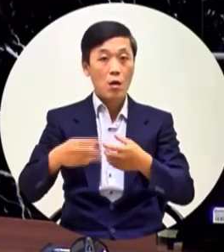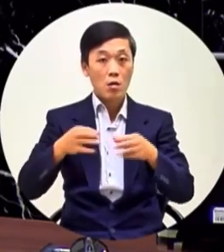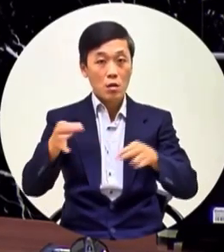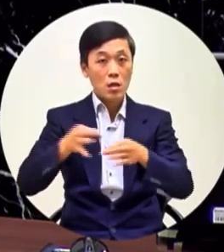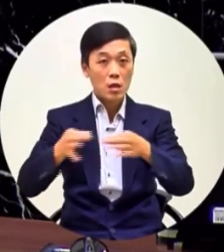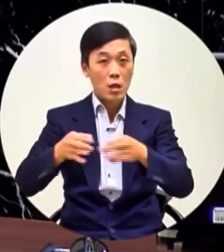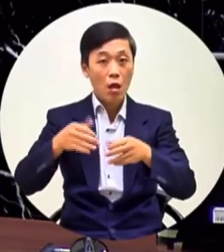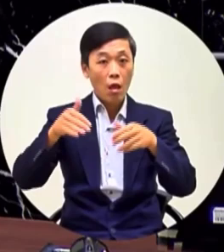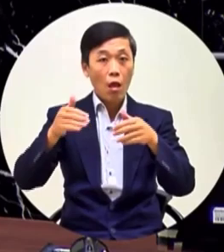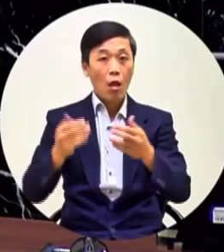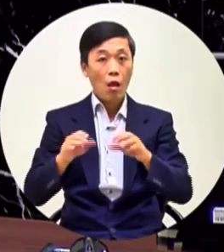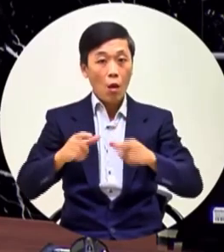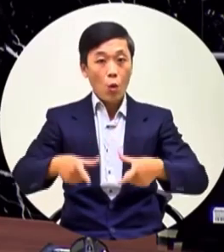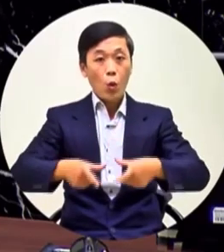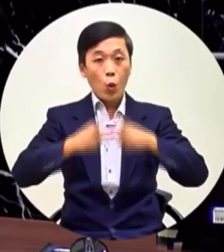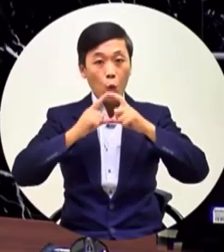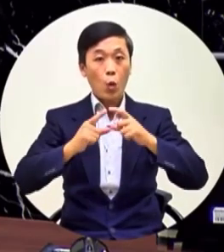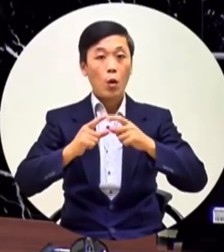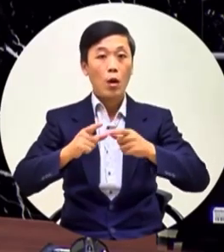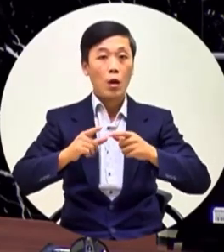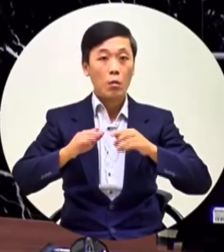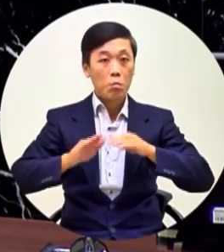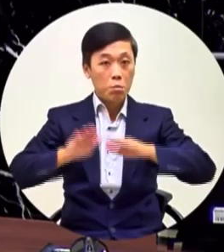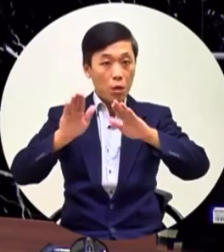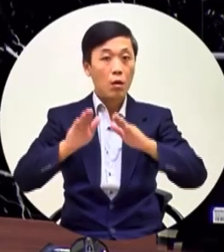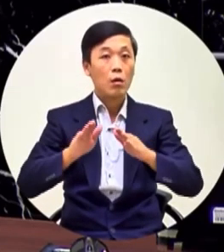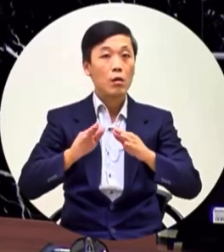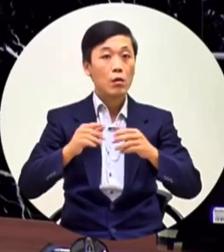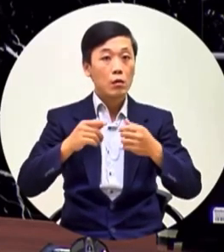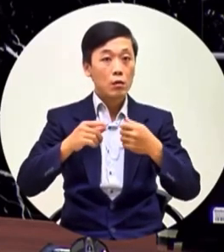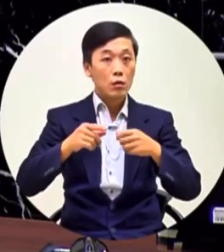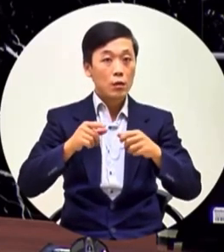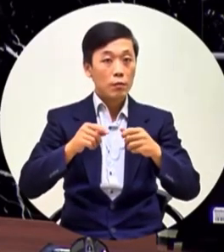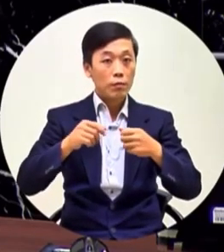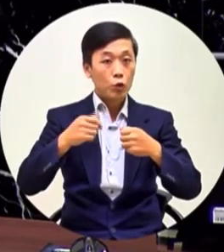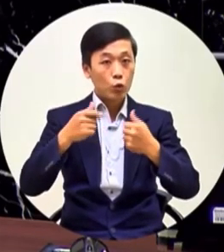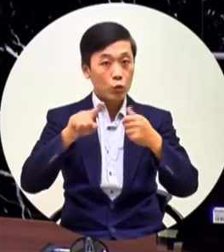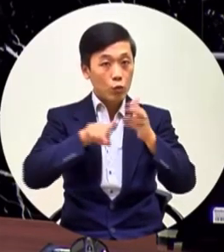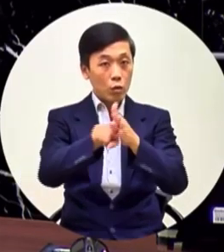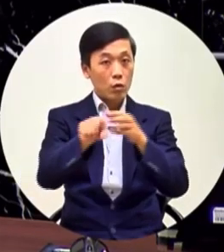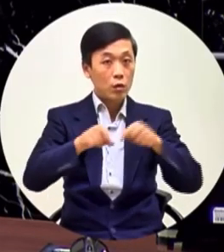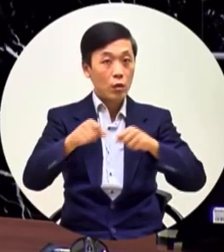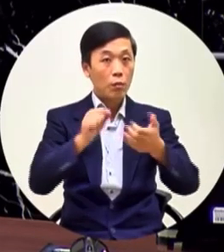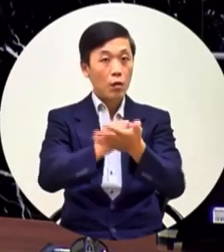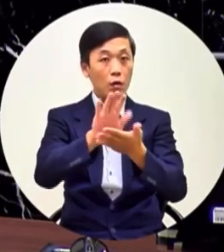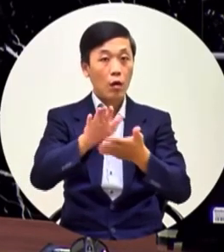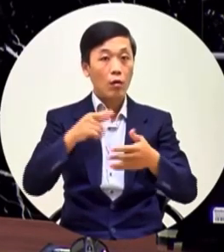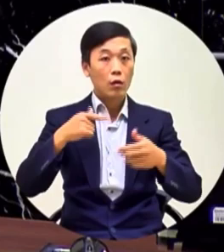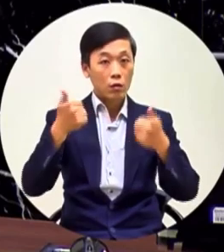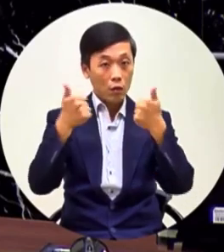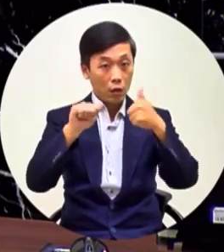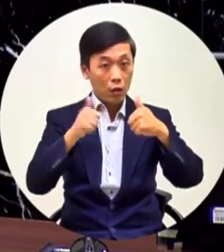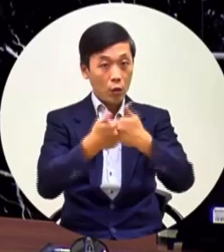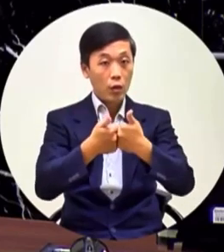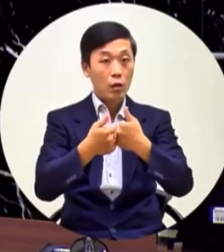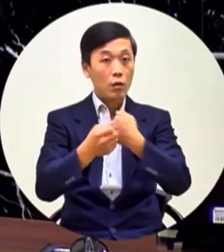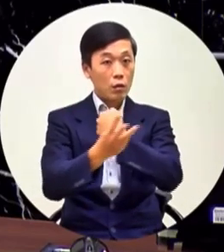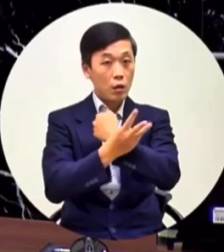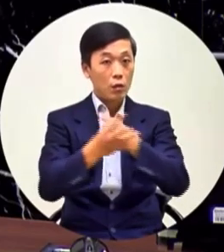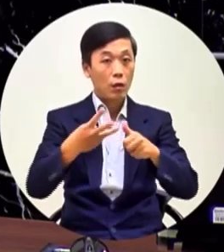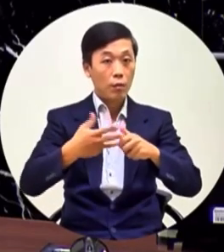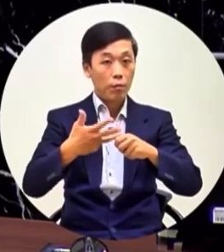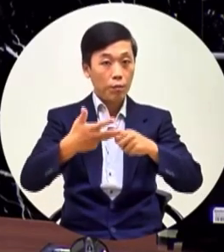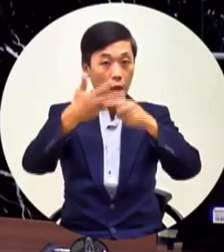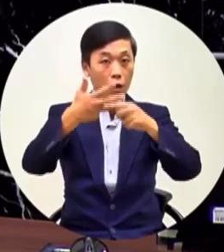提升观光旅游相关政策专案报告。备注：本表经本会第三届第八次程序委员